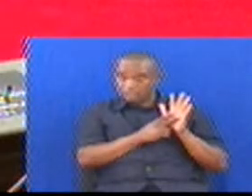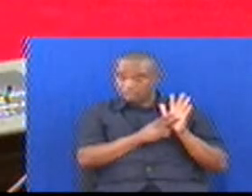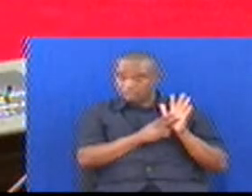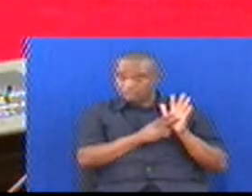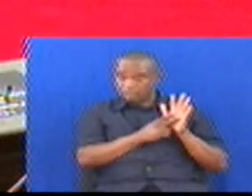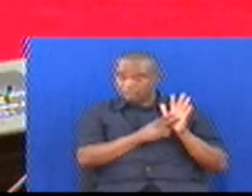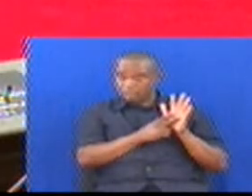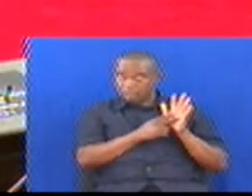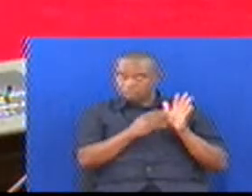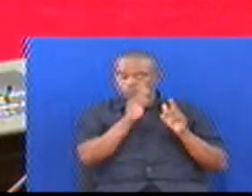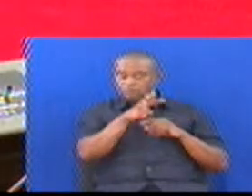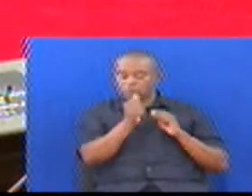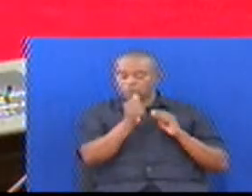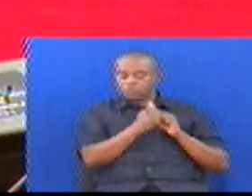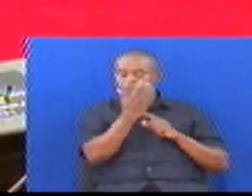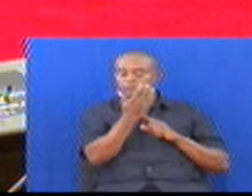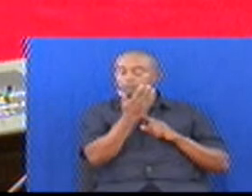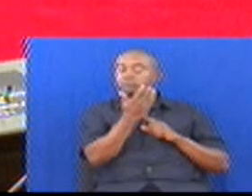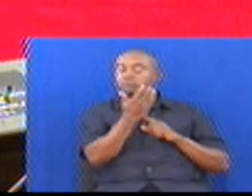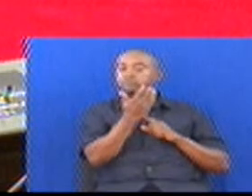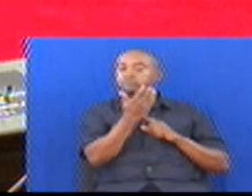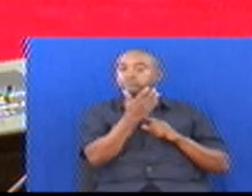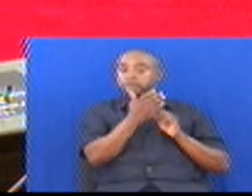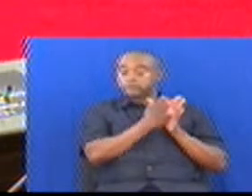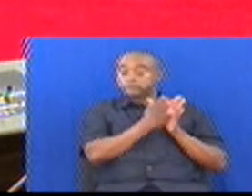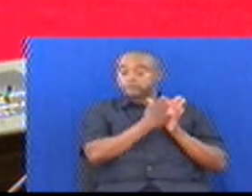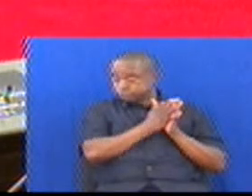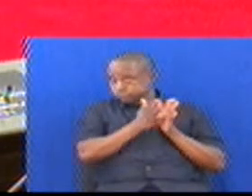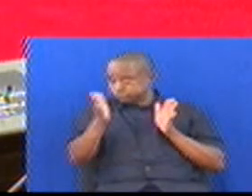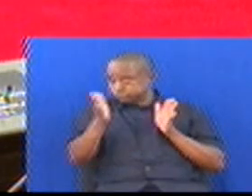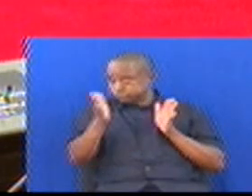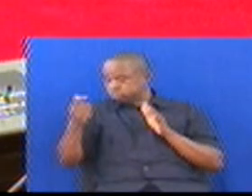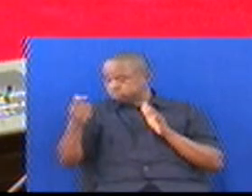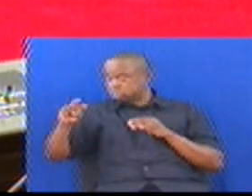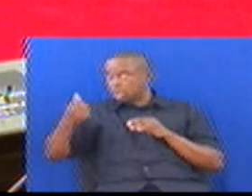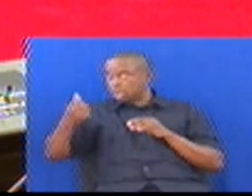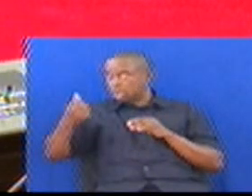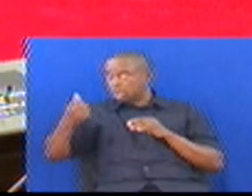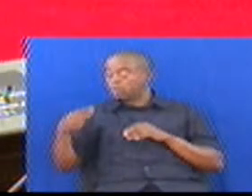796,502 mwaka 2015-16 hadi tani